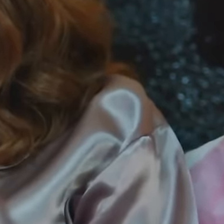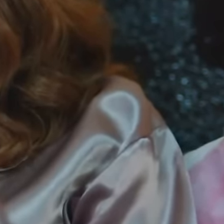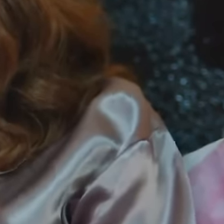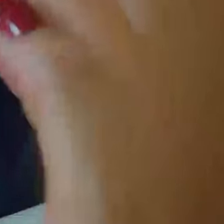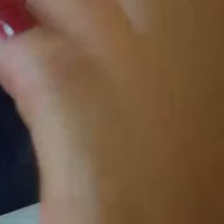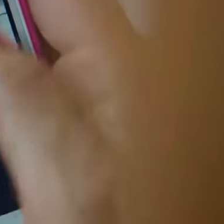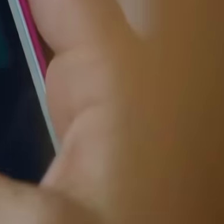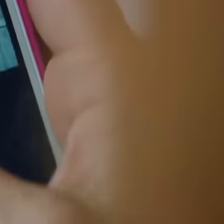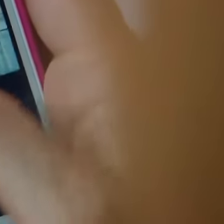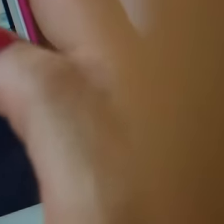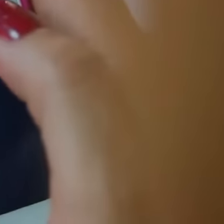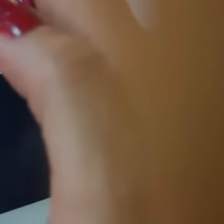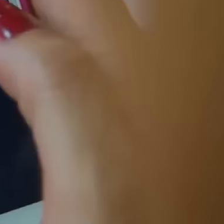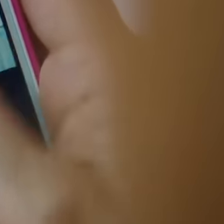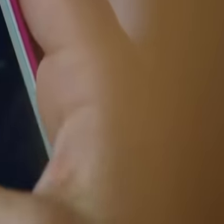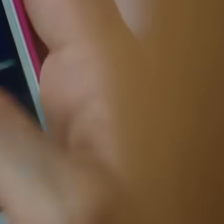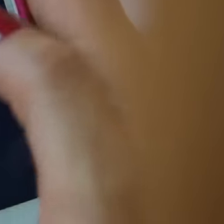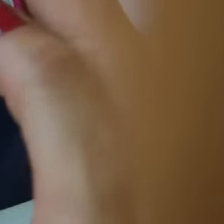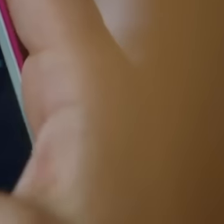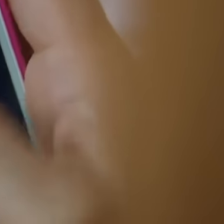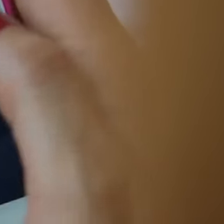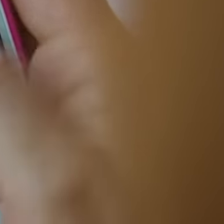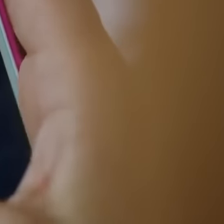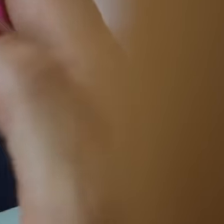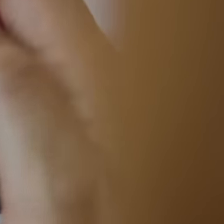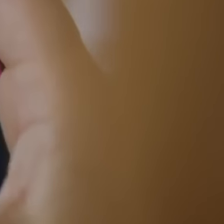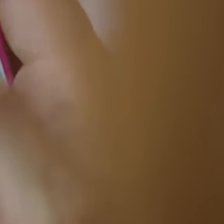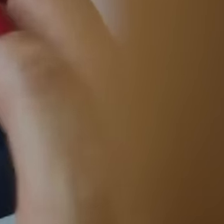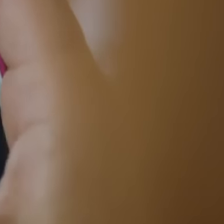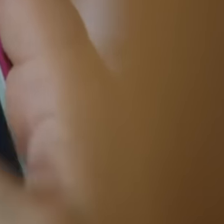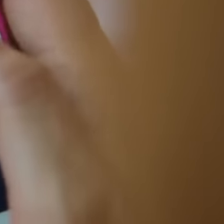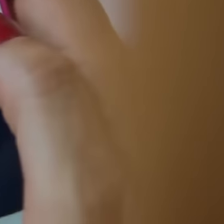alıp yaslandı. Kendi çektiği selfilerini hızlı hızlı geçiyor.